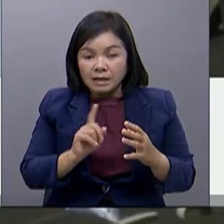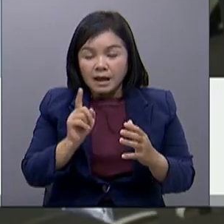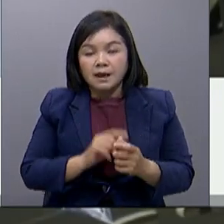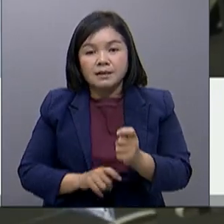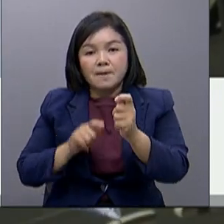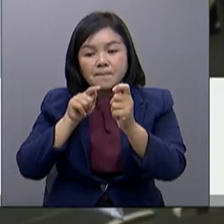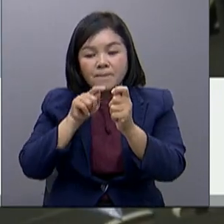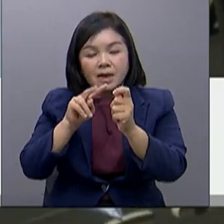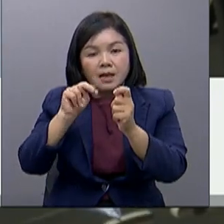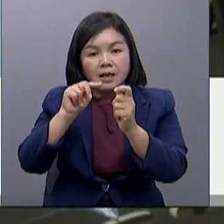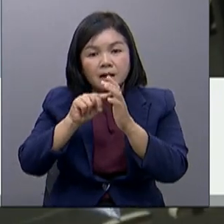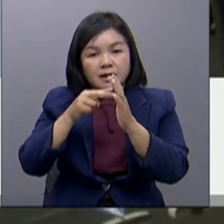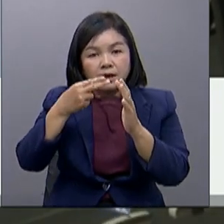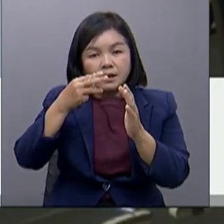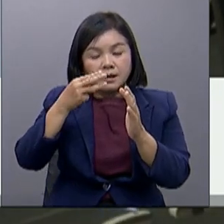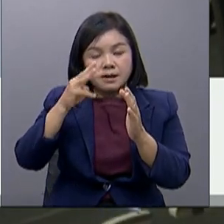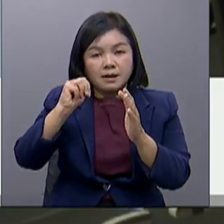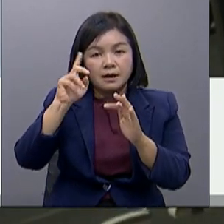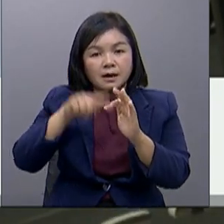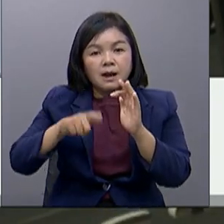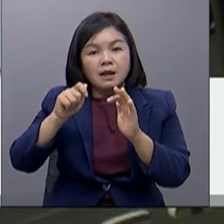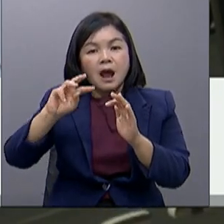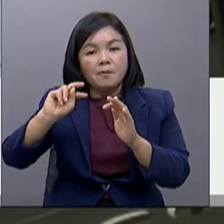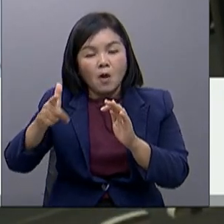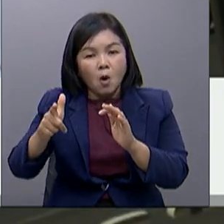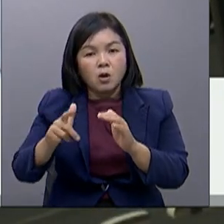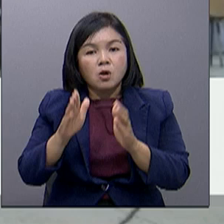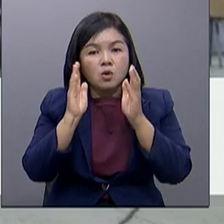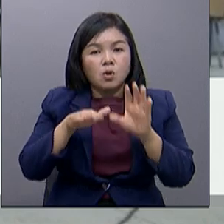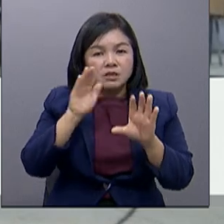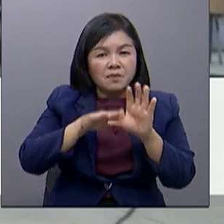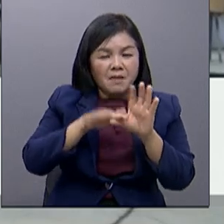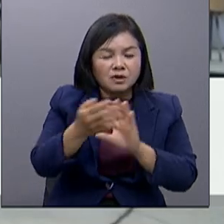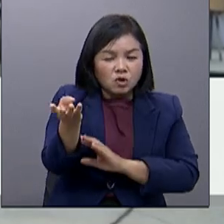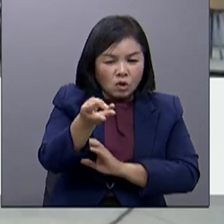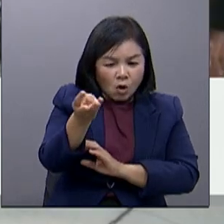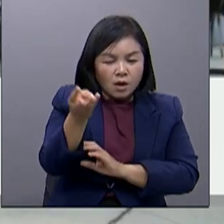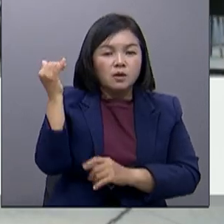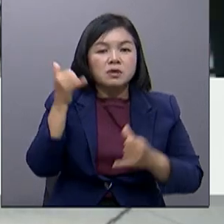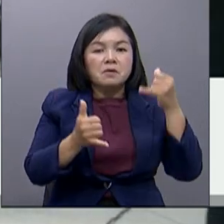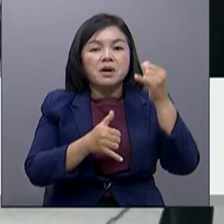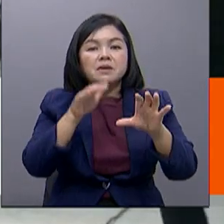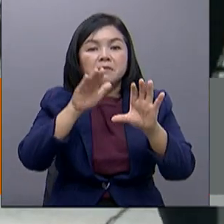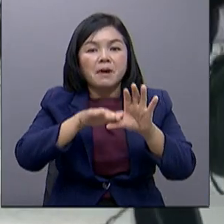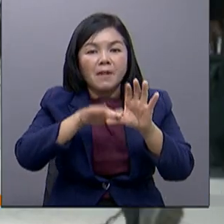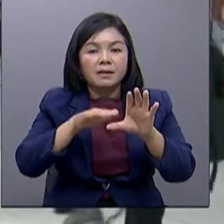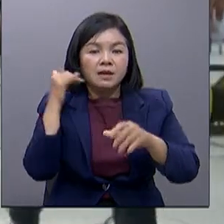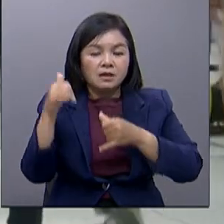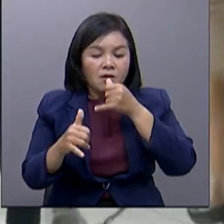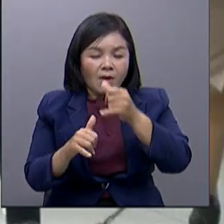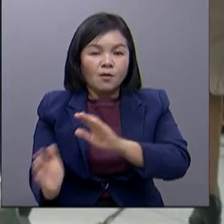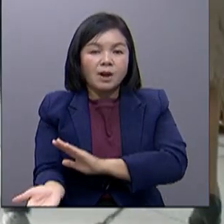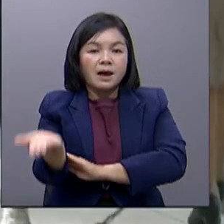อำเภอที่มีผู้สมัครน้อยที่สุดเพียง 15คนใน 8กลุ่มอาชีพค่ะทุกคนเดินทางมาลงทะเบียนแล้วเสร็จตั้งแต่ก่อนเวลา 99:00